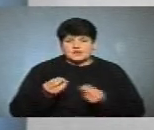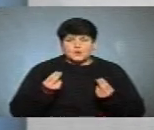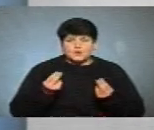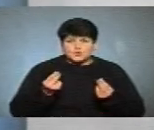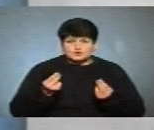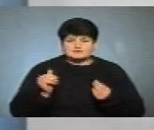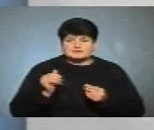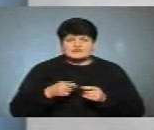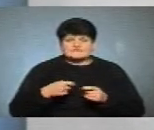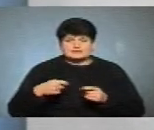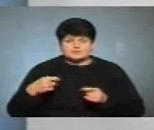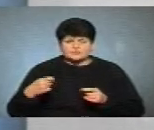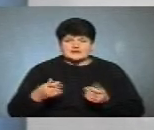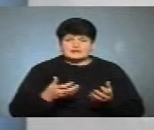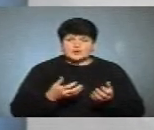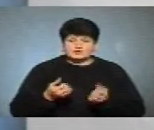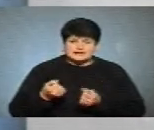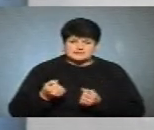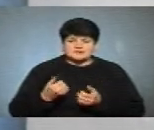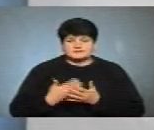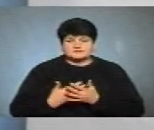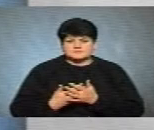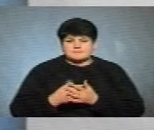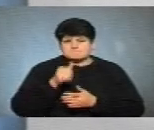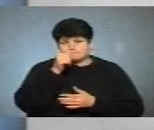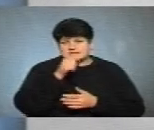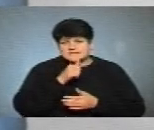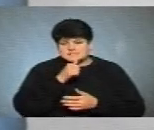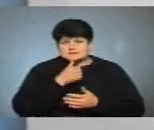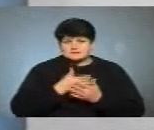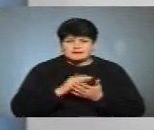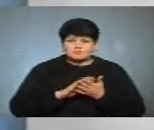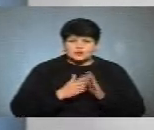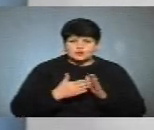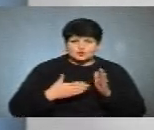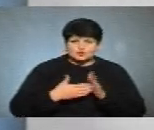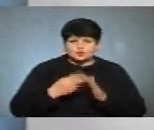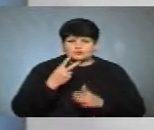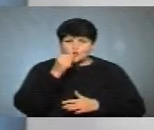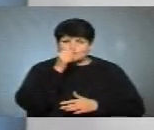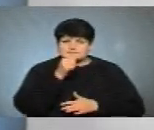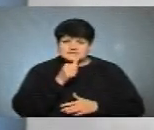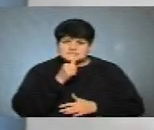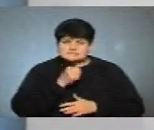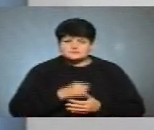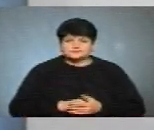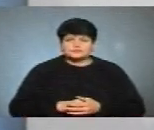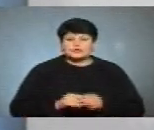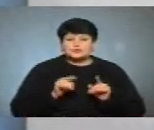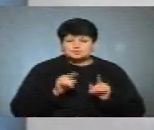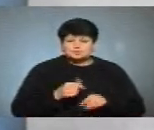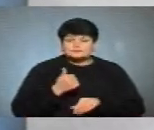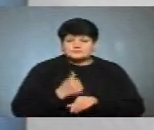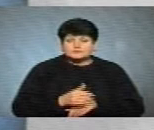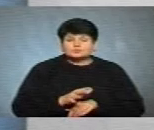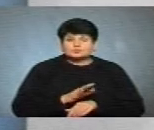коштами і відтермінування отримання там місяць, ну в договорі, до 2 місяців. Тому пріоритетом